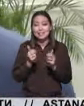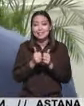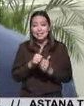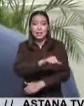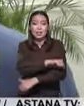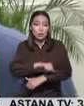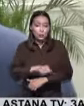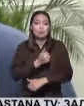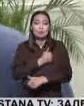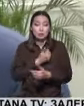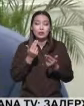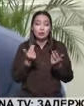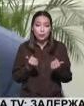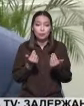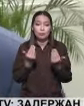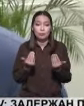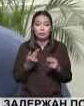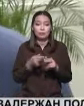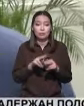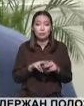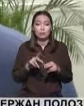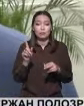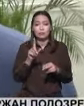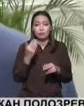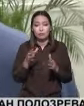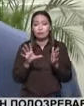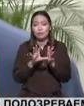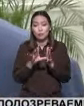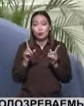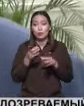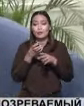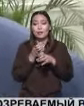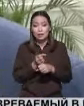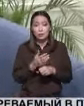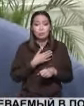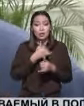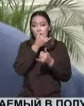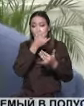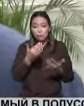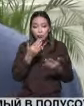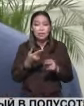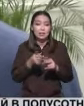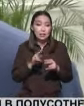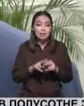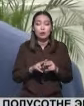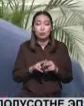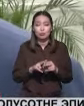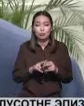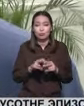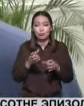к сожалению, опять. И для того, чтобы этот энергодефицит сократить, мы не сможем решить весь энергодефицит, но хотя бы